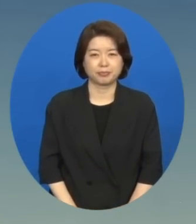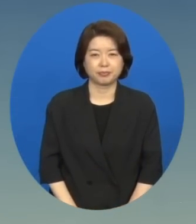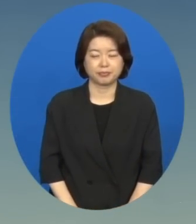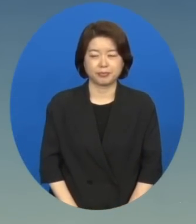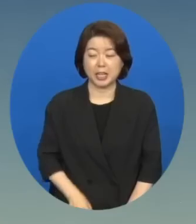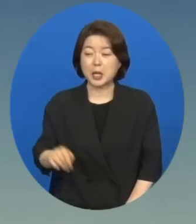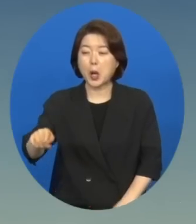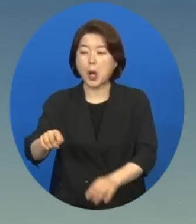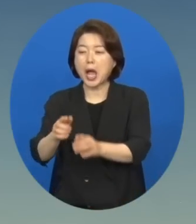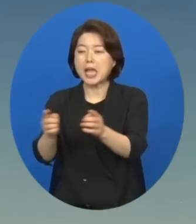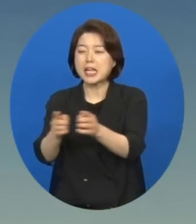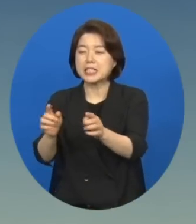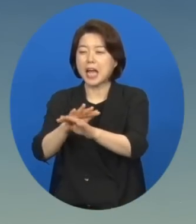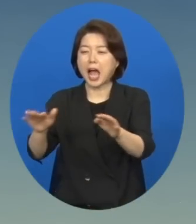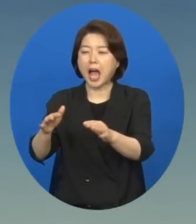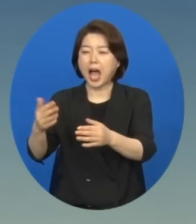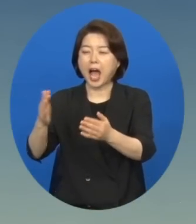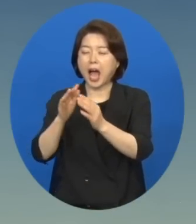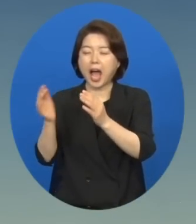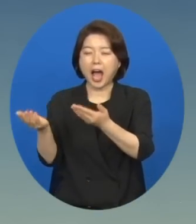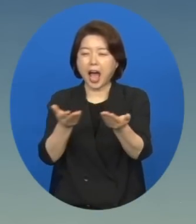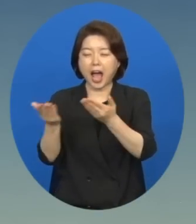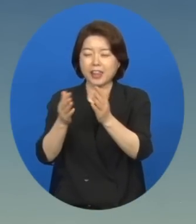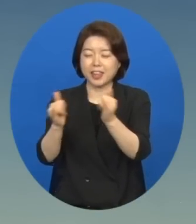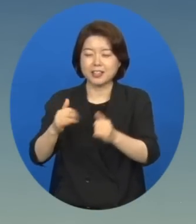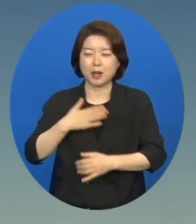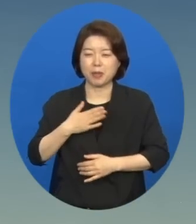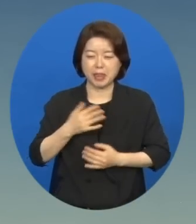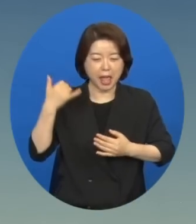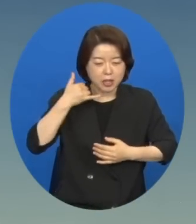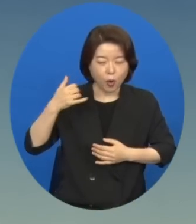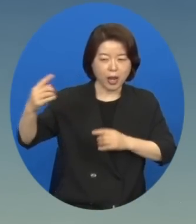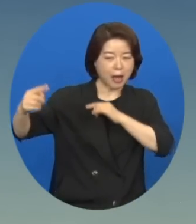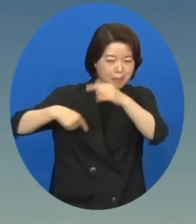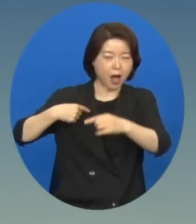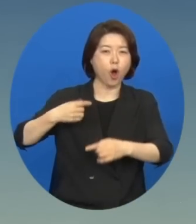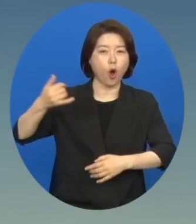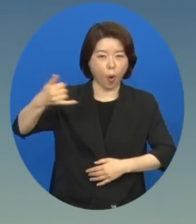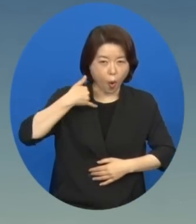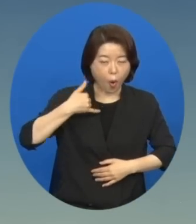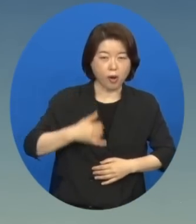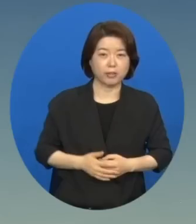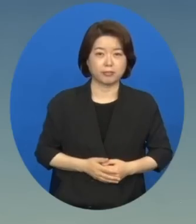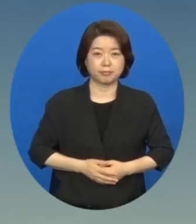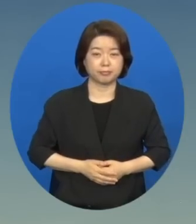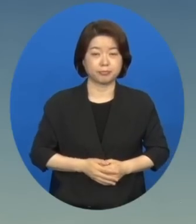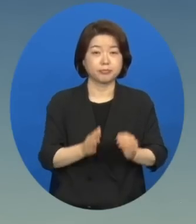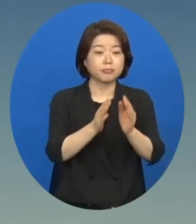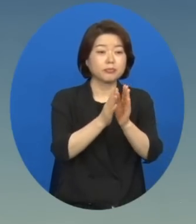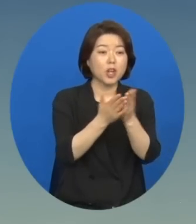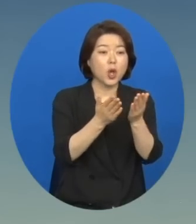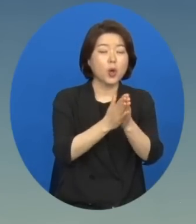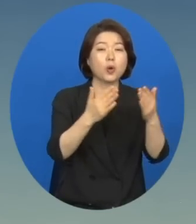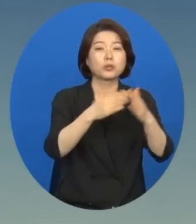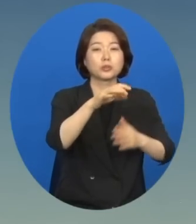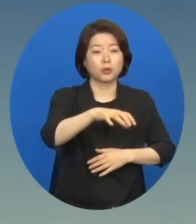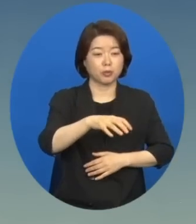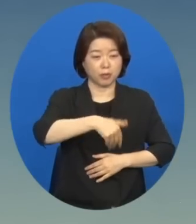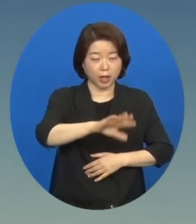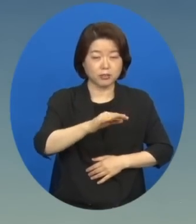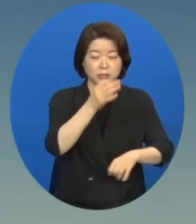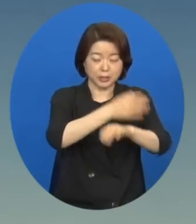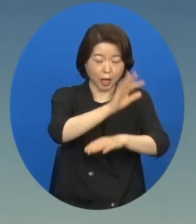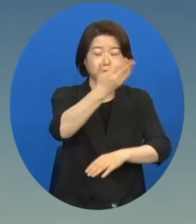안내하시는 분이. 제가 전화를 받는데, 아니 서점 가서 사시면 되지,